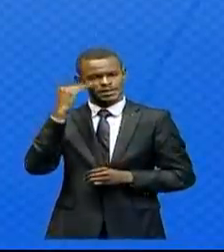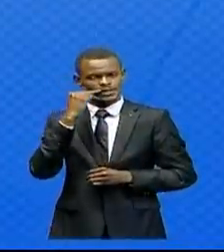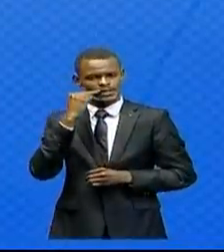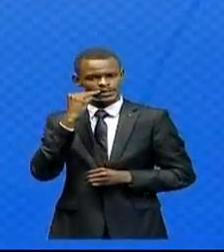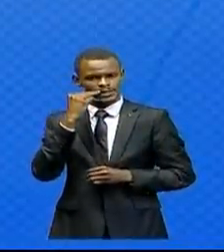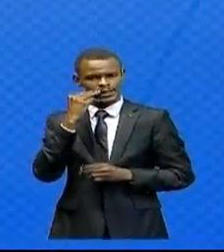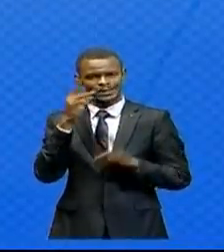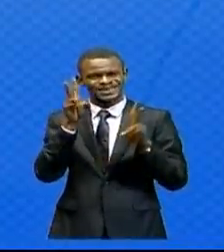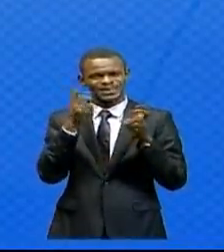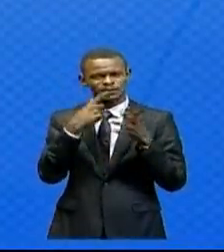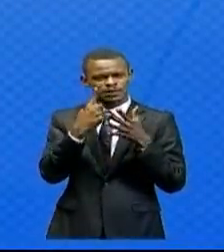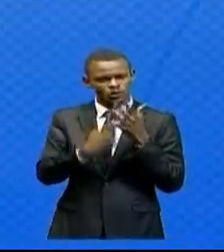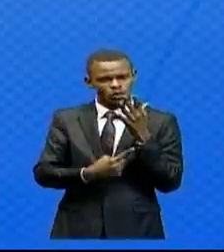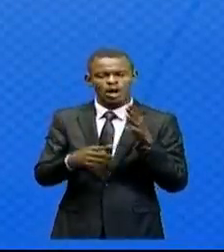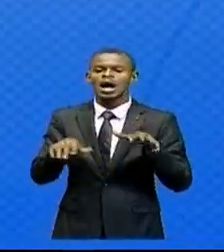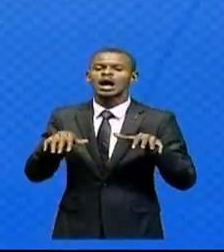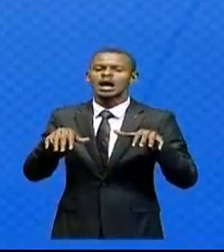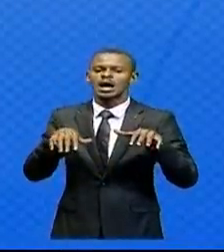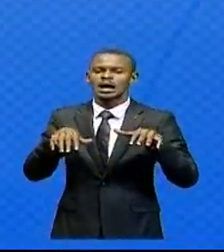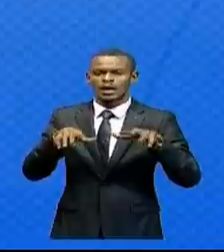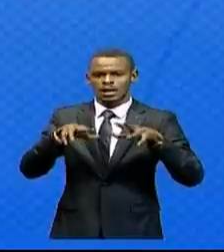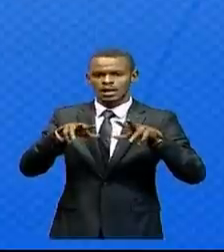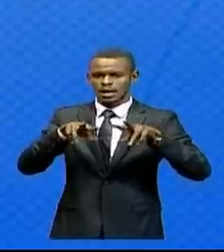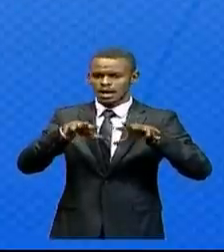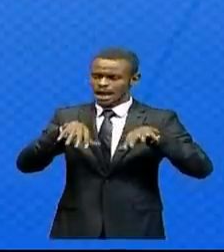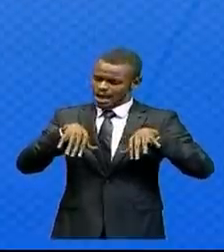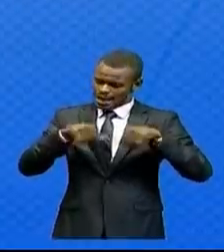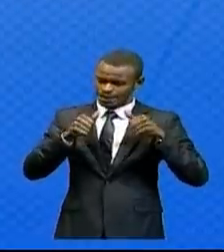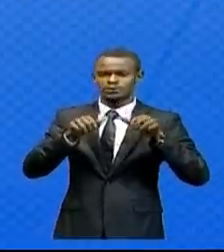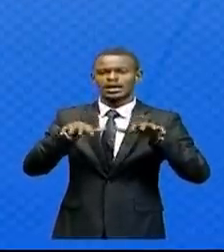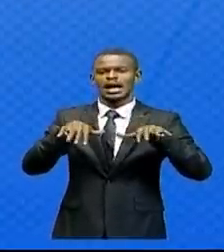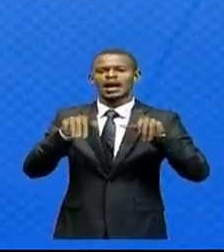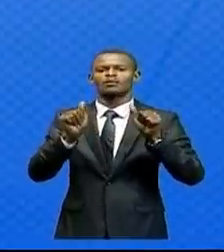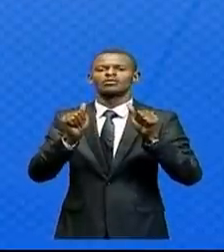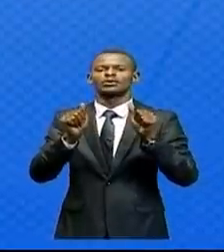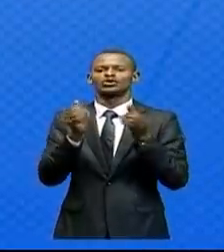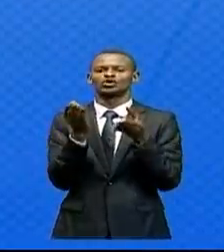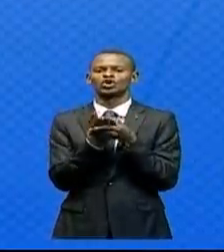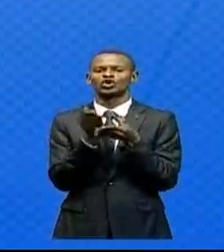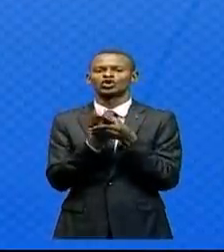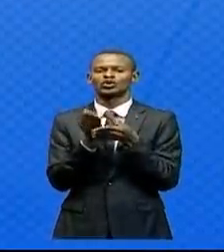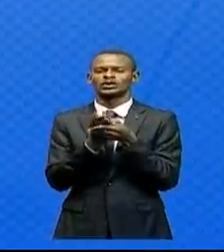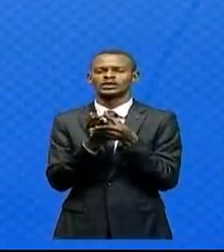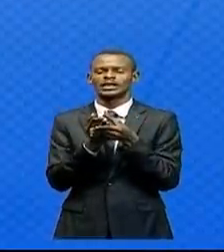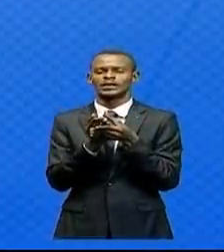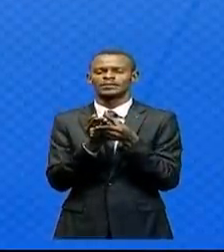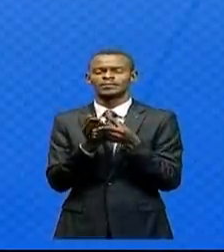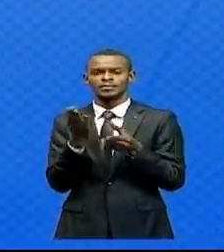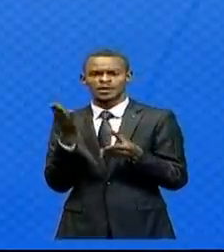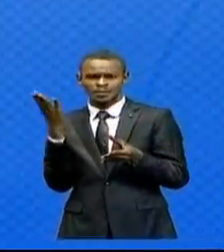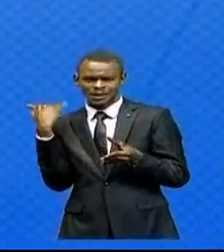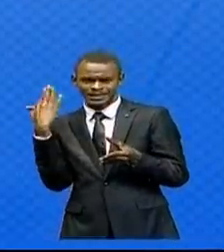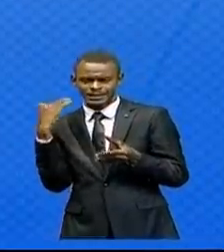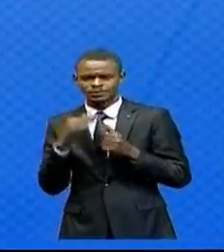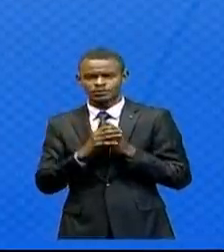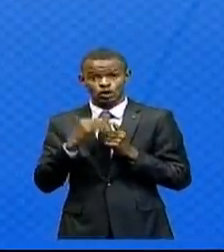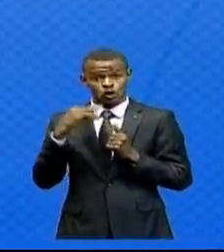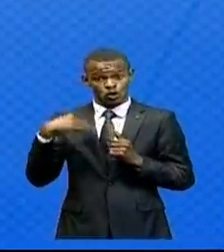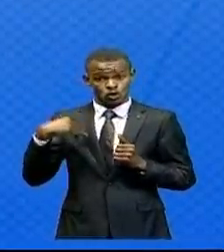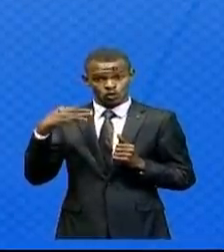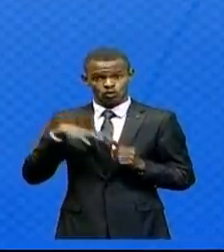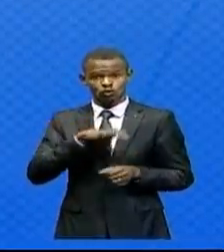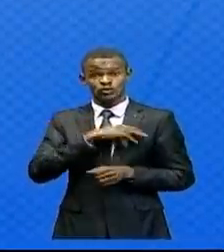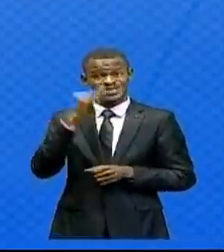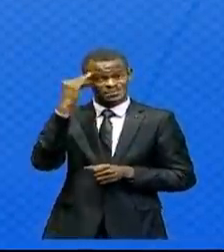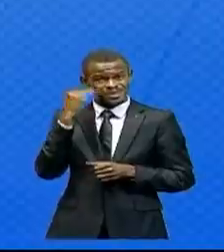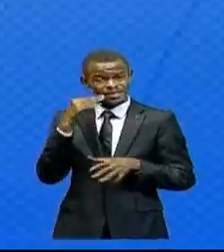d'un relevé des décisions du Conseil des ministres. Le Conseil des ministres a adopté le relevé des décisions prises lors de la